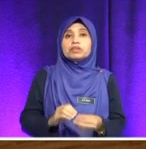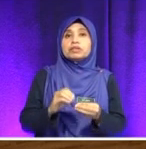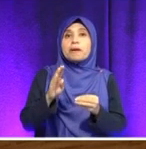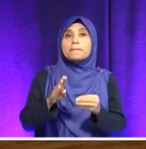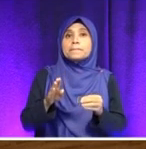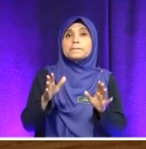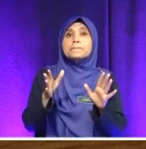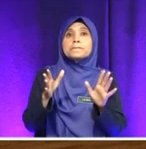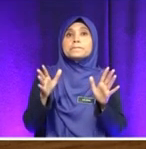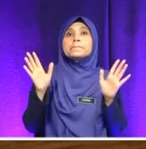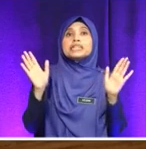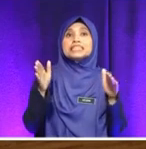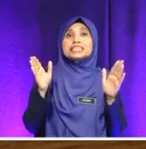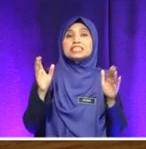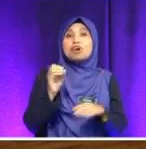of paradise.